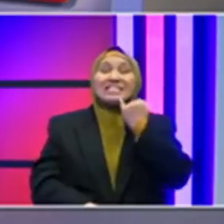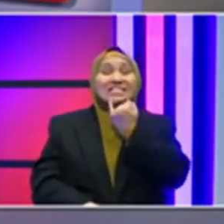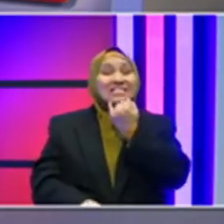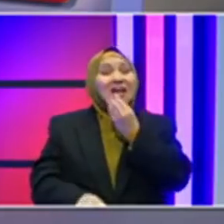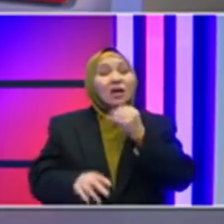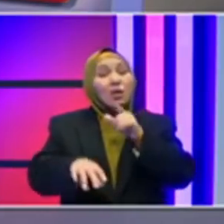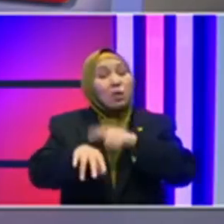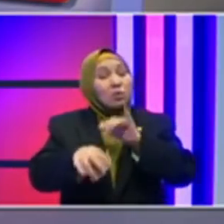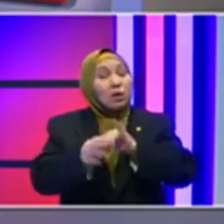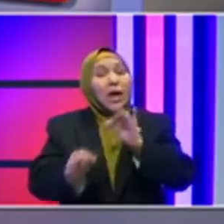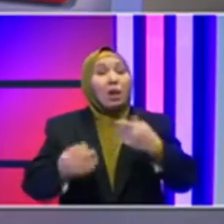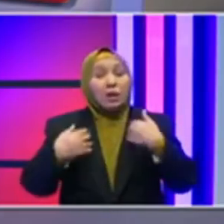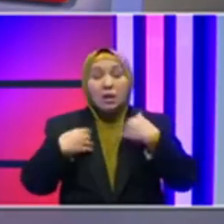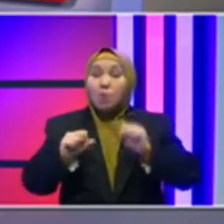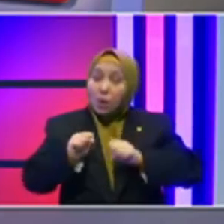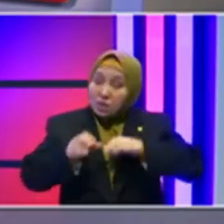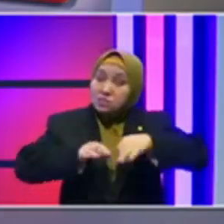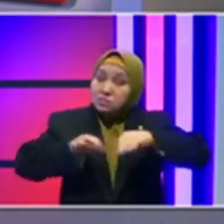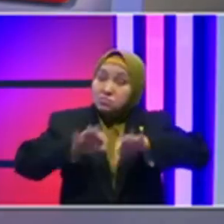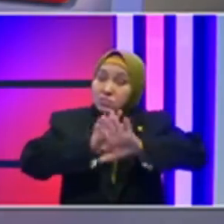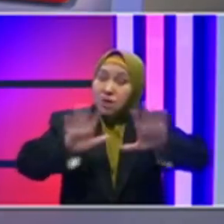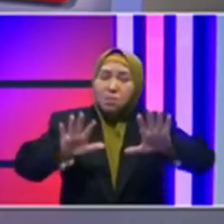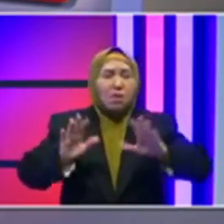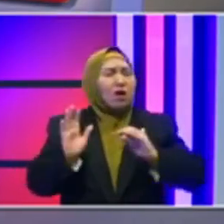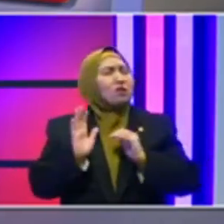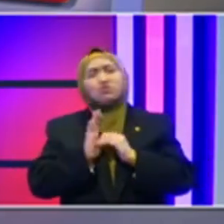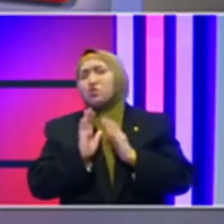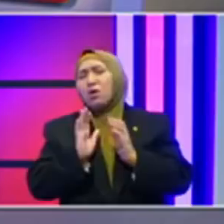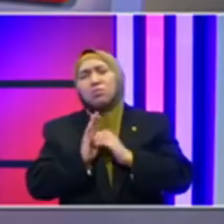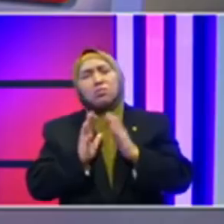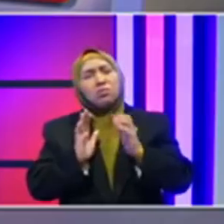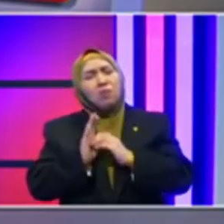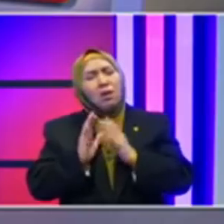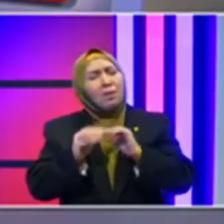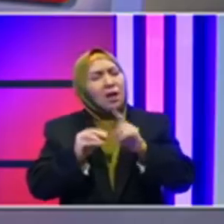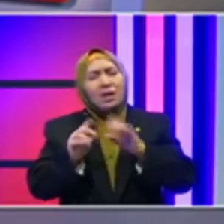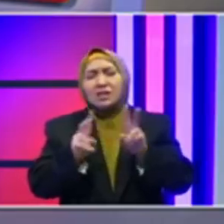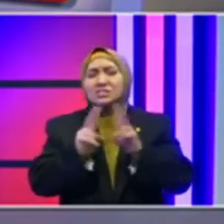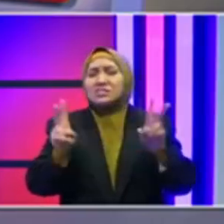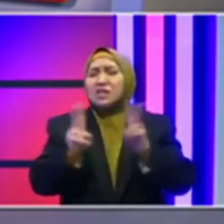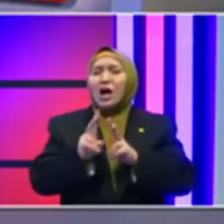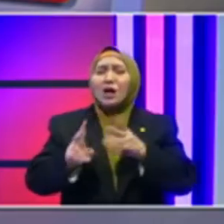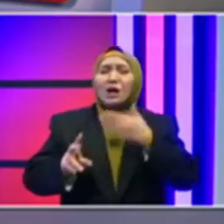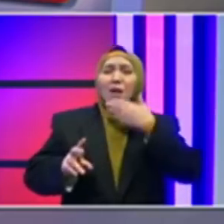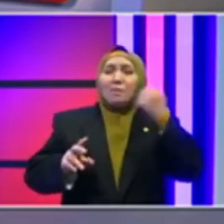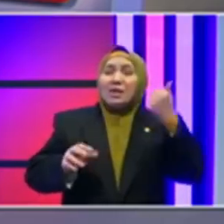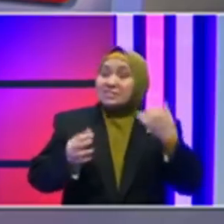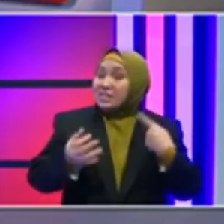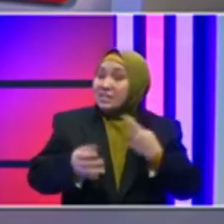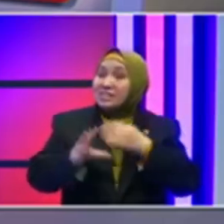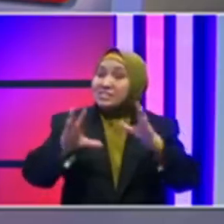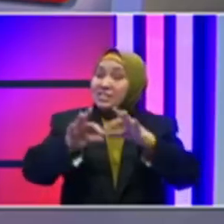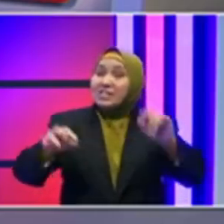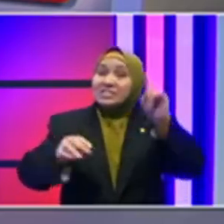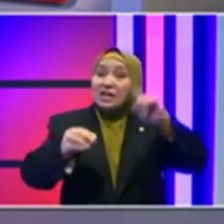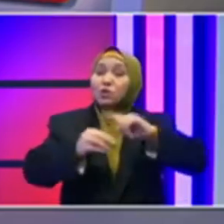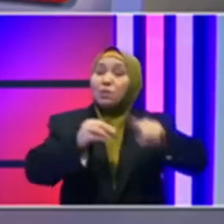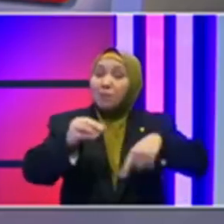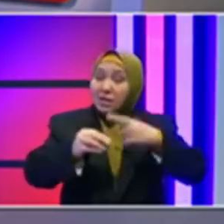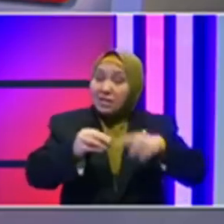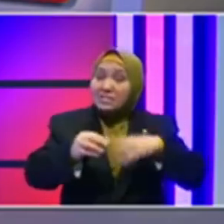adil Kalau boleh tahu Jelaskan Masyaallah Alhamdulillah perkara yang sangat menarik ya bilamana kita ceritakan satu peristiwa